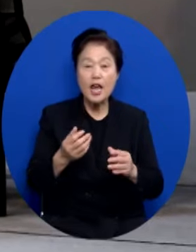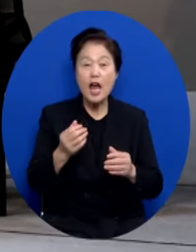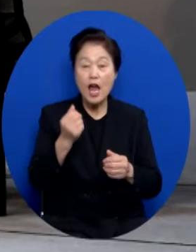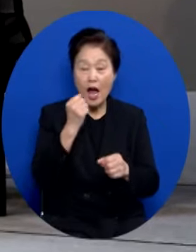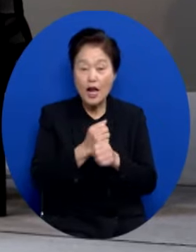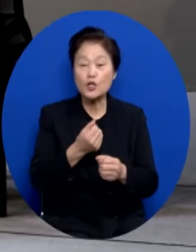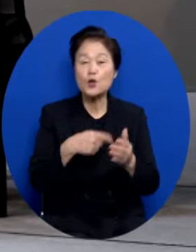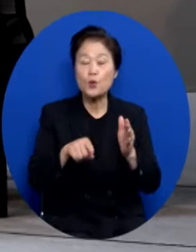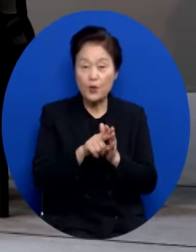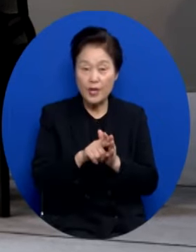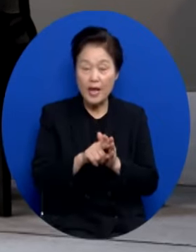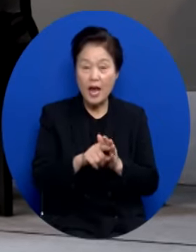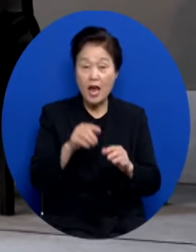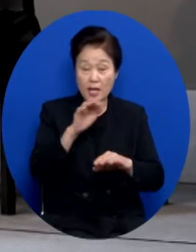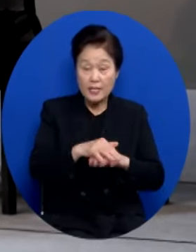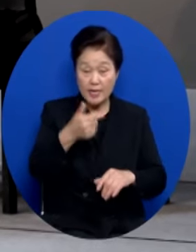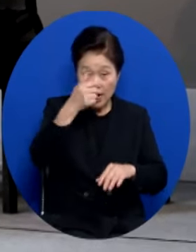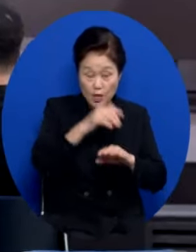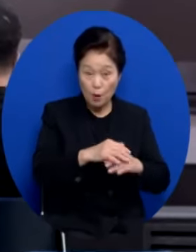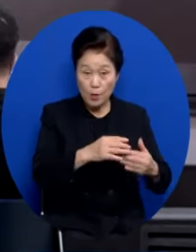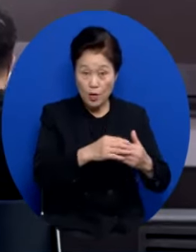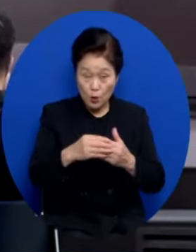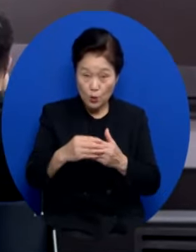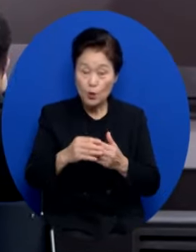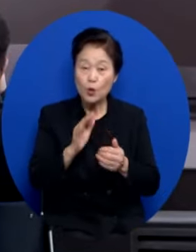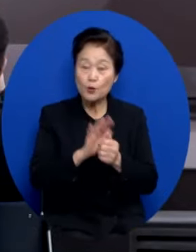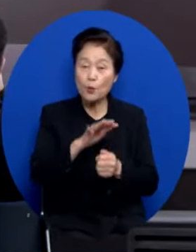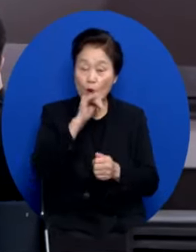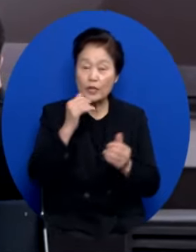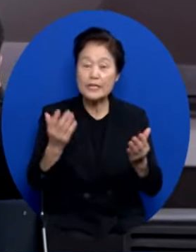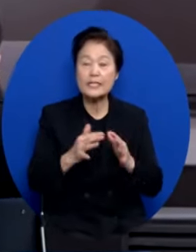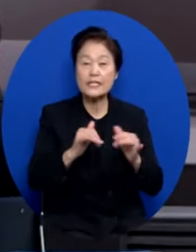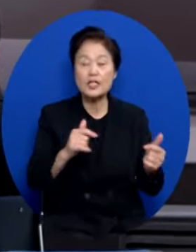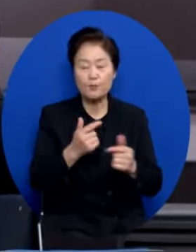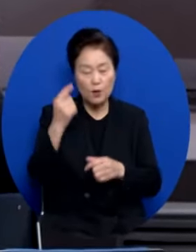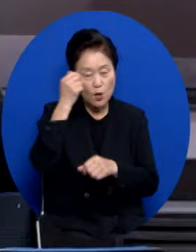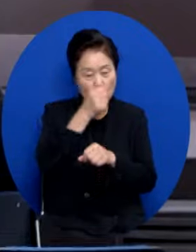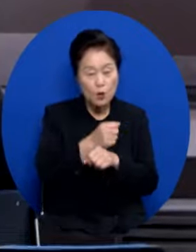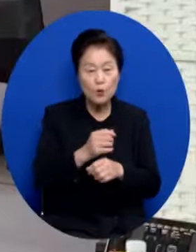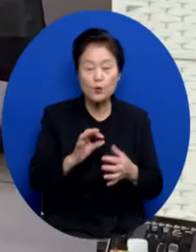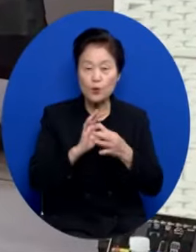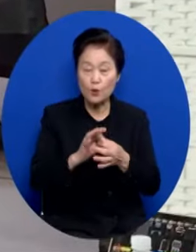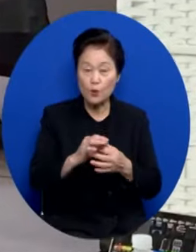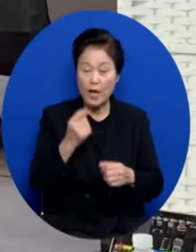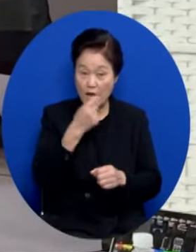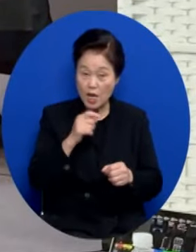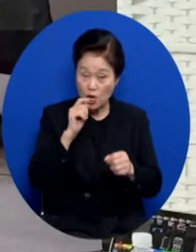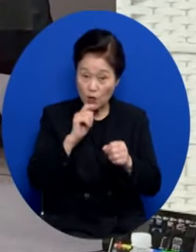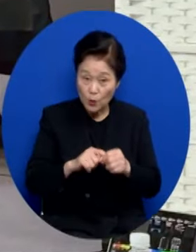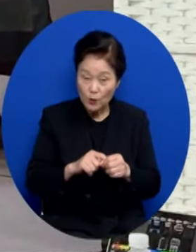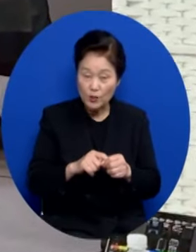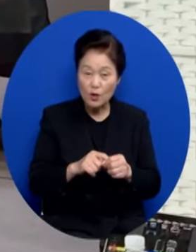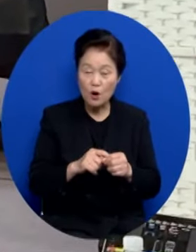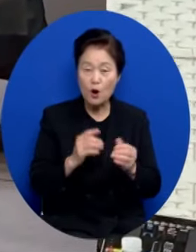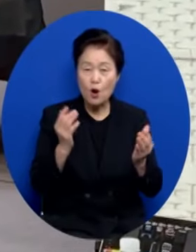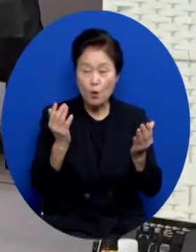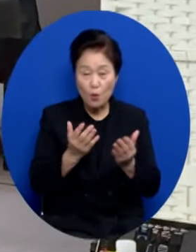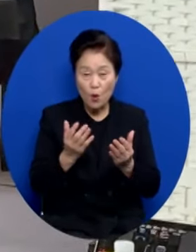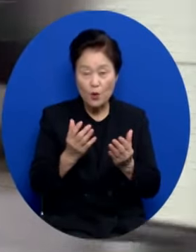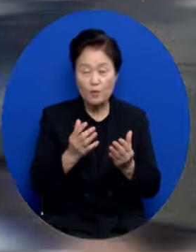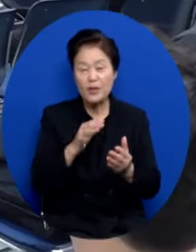모색하고자 현장 예배를 이끌어가는 사역자들과 학문 연구를 통해 이론적 기반을 다져온 학자들이